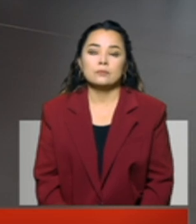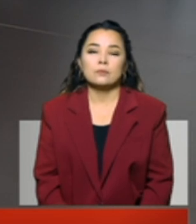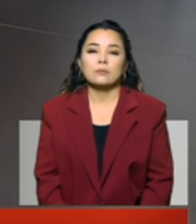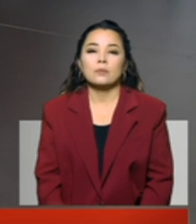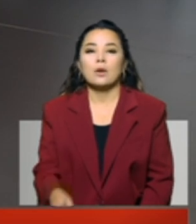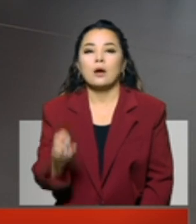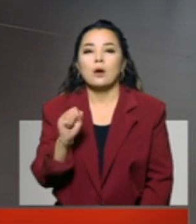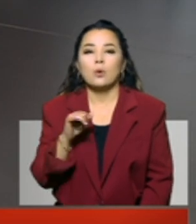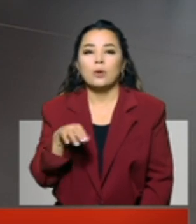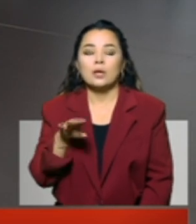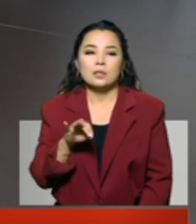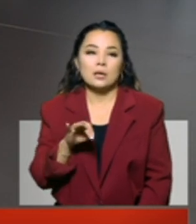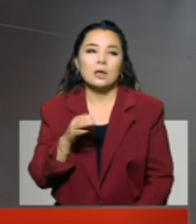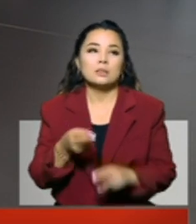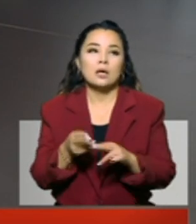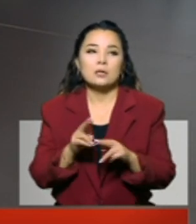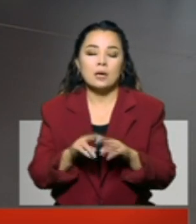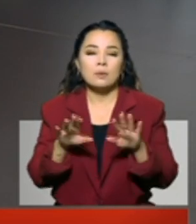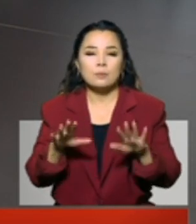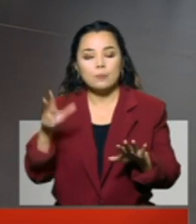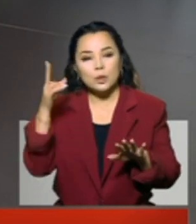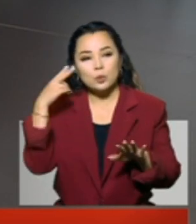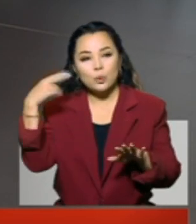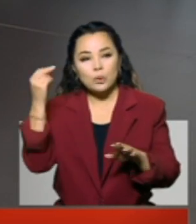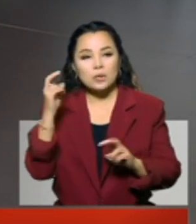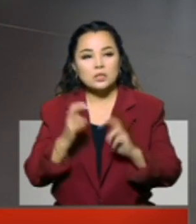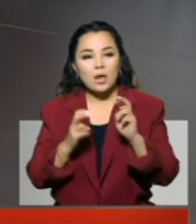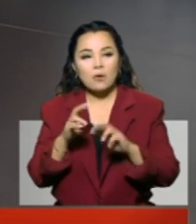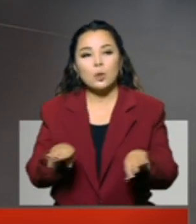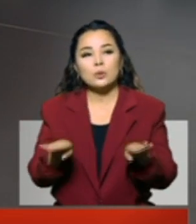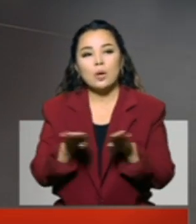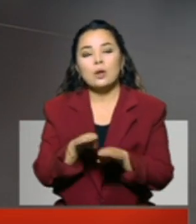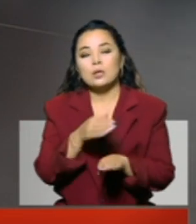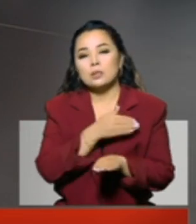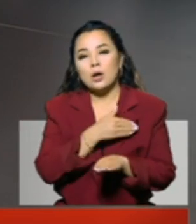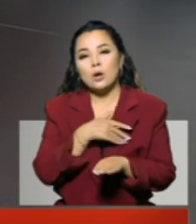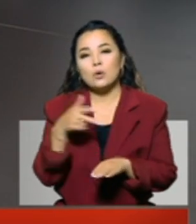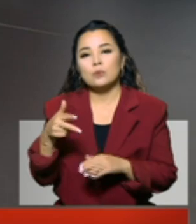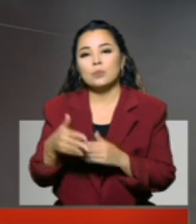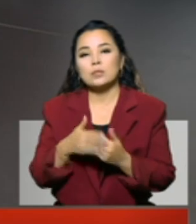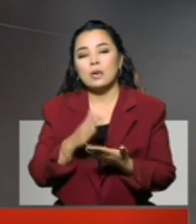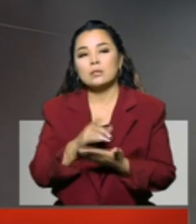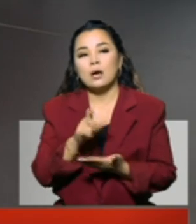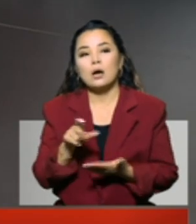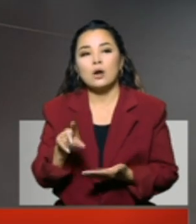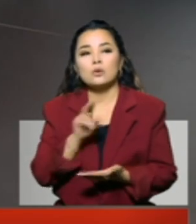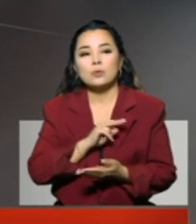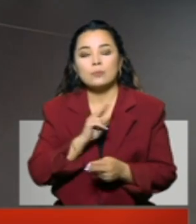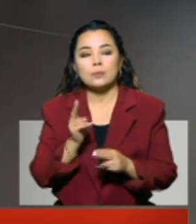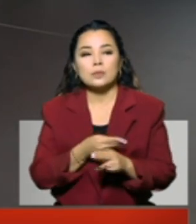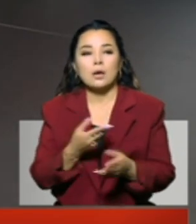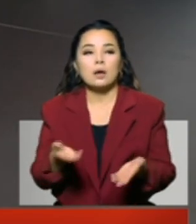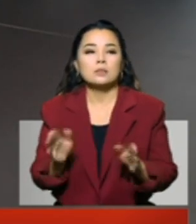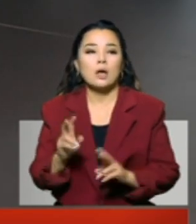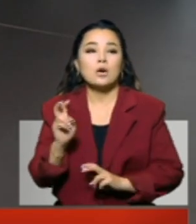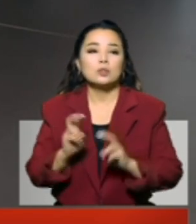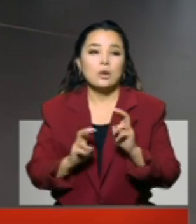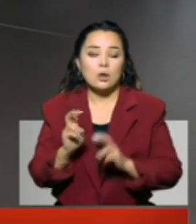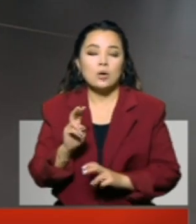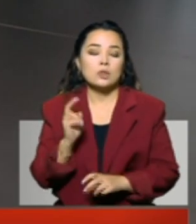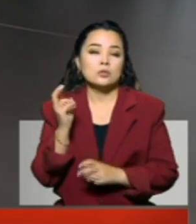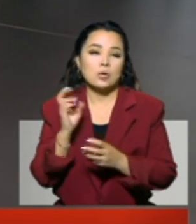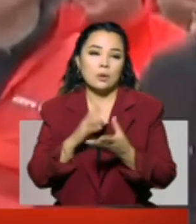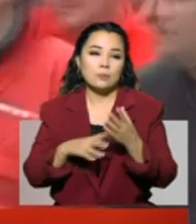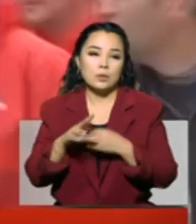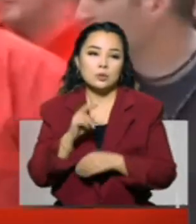Ауди автоконцерны Бельгия астанасы Брюссельдегі зауытын жаппақ. Салдарынан 3000-нан астам адам жұмыссыз қалуы мүмкін. Зауыт жұмысшылары осыған